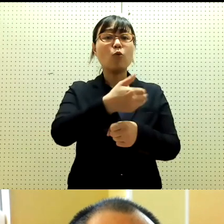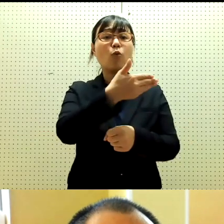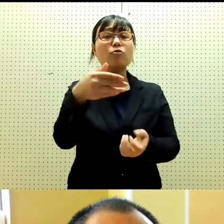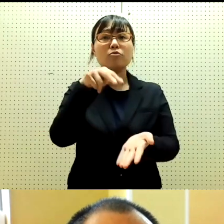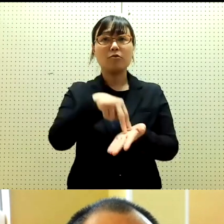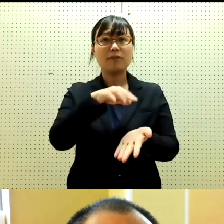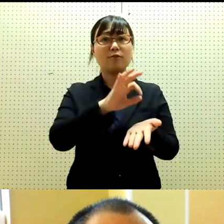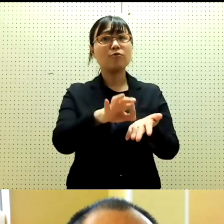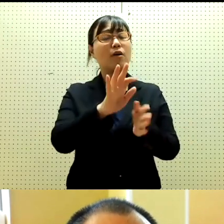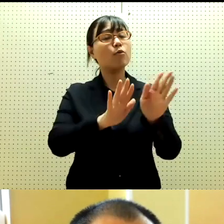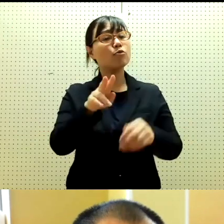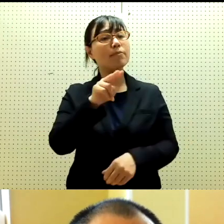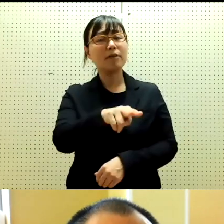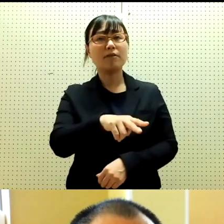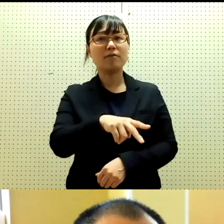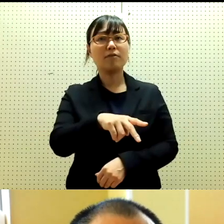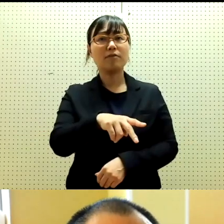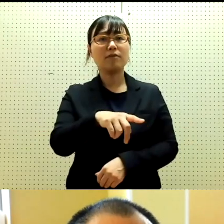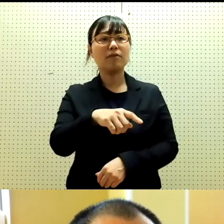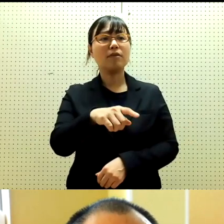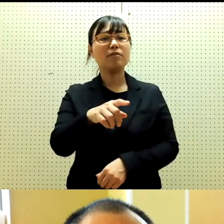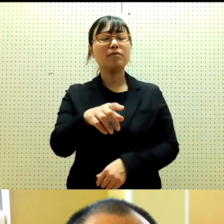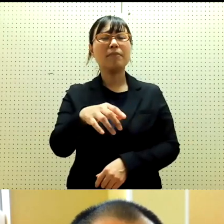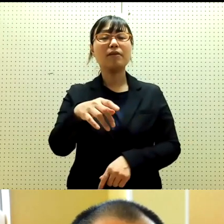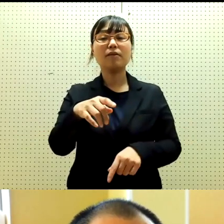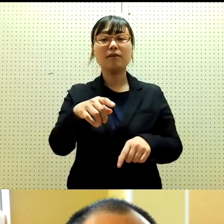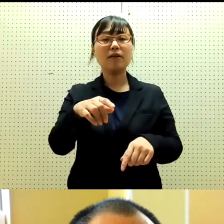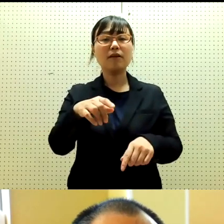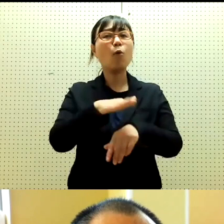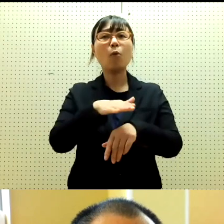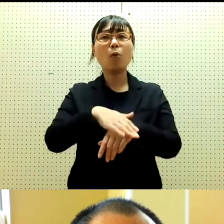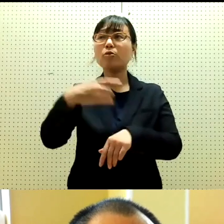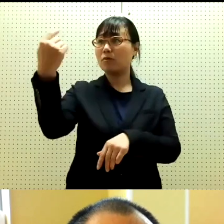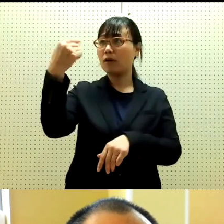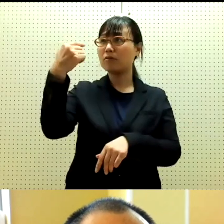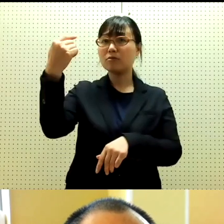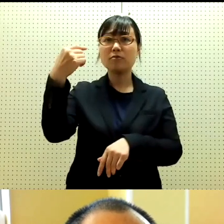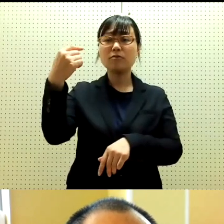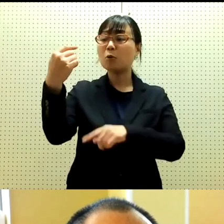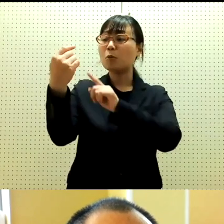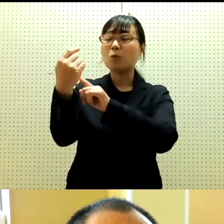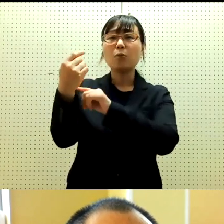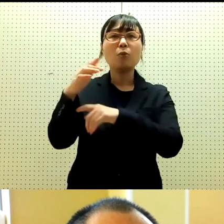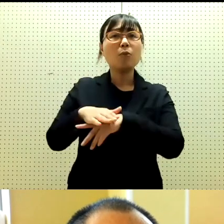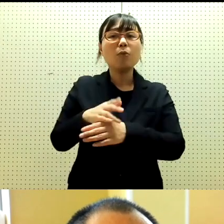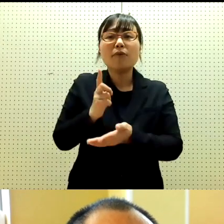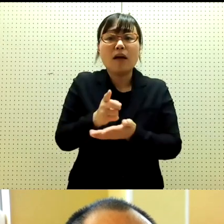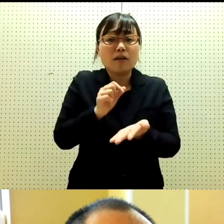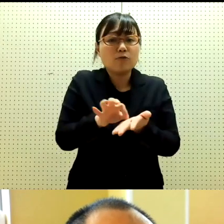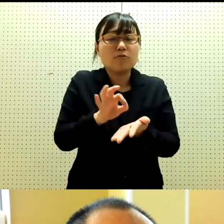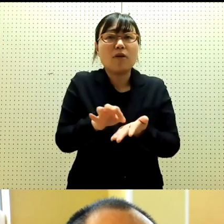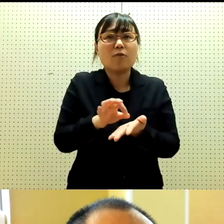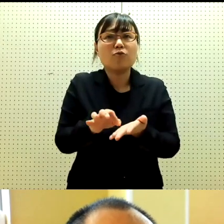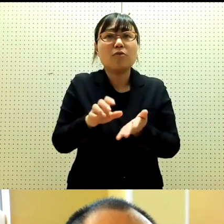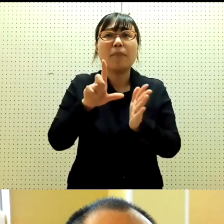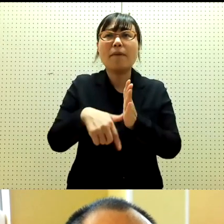指示されたやり方でしか使えないものになっちゃうと多分ね応用って出てこないんだと思うんです。 うん、